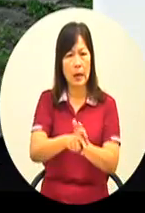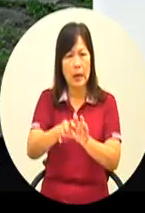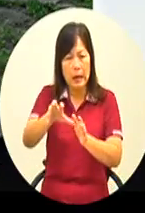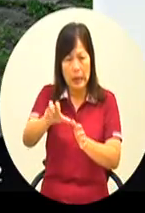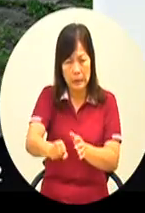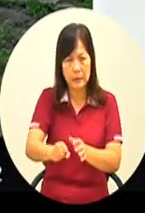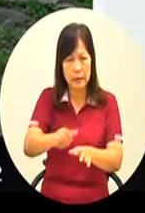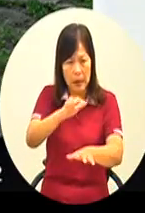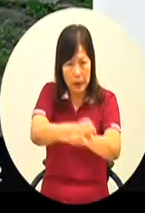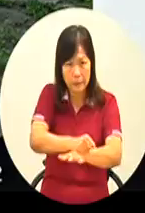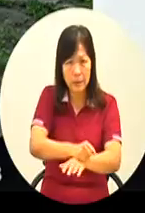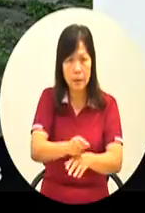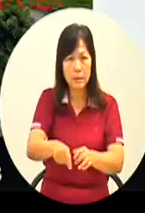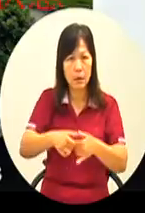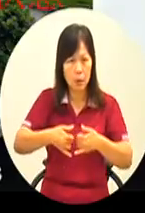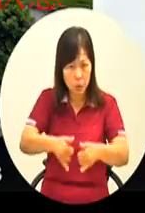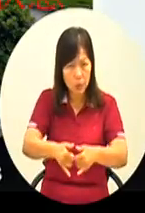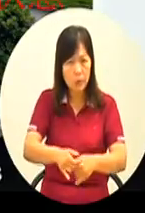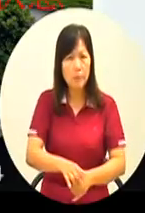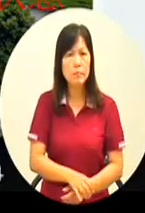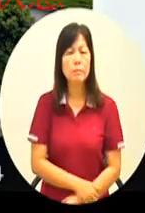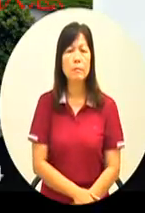路，啊，